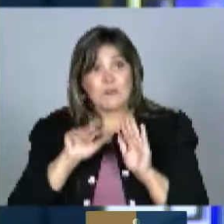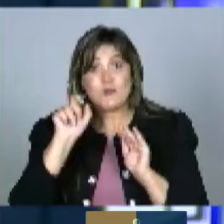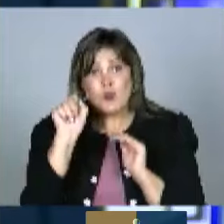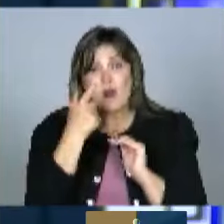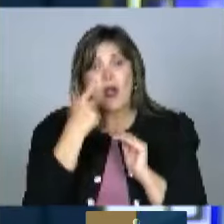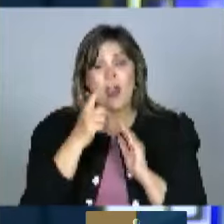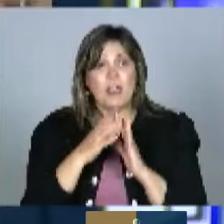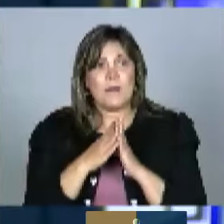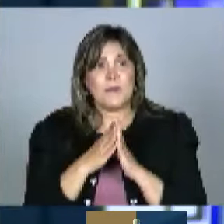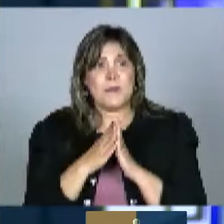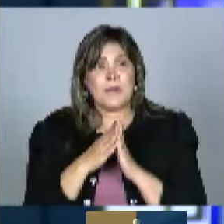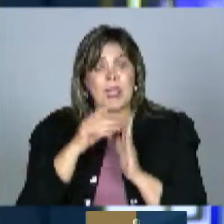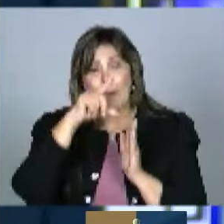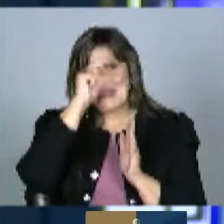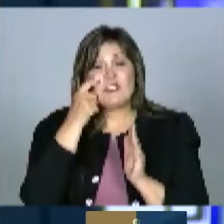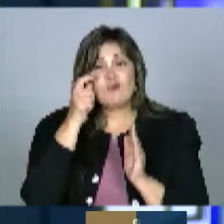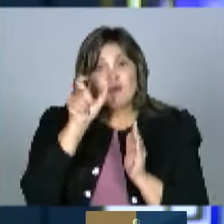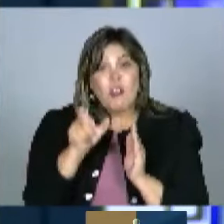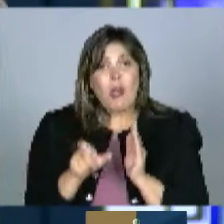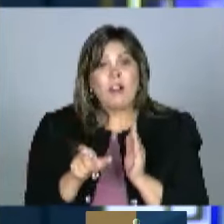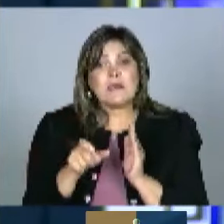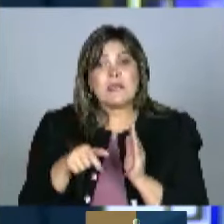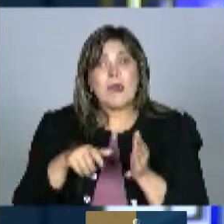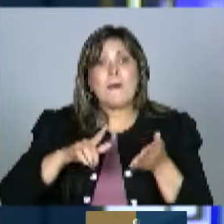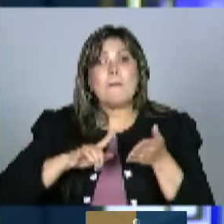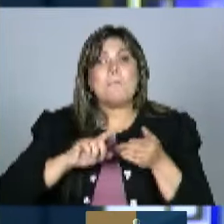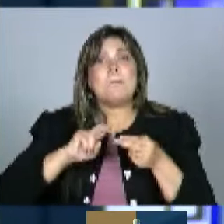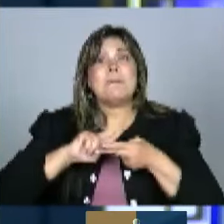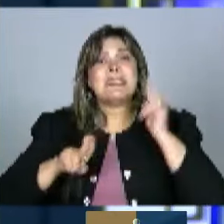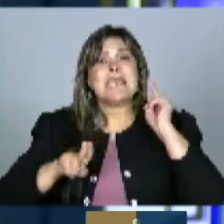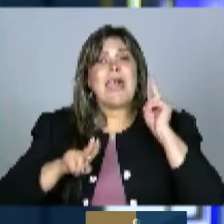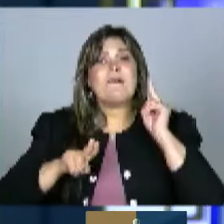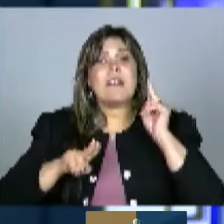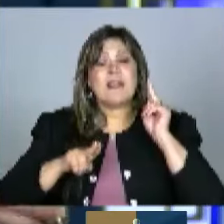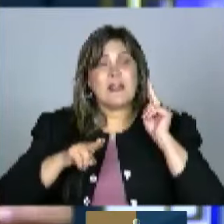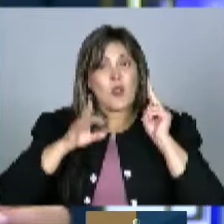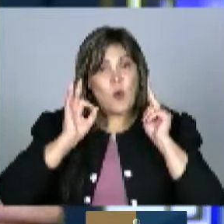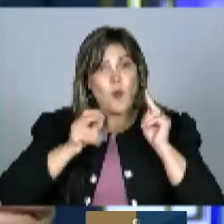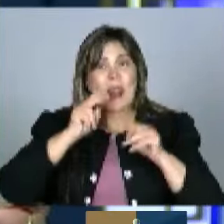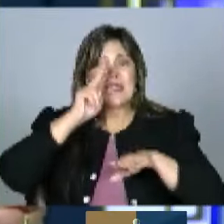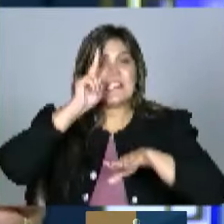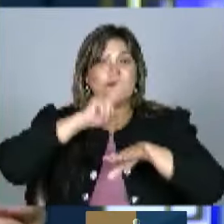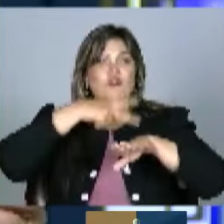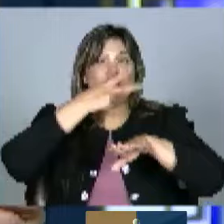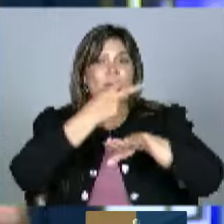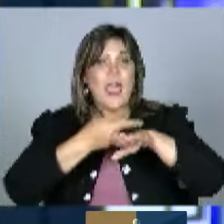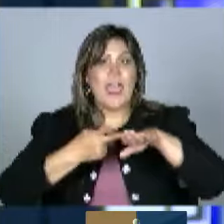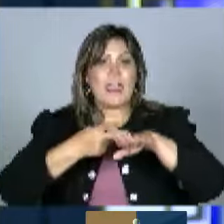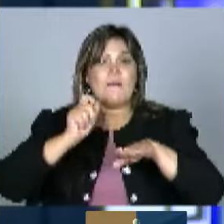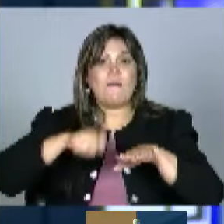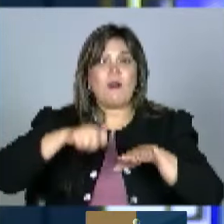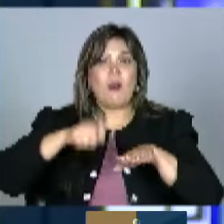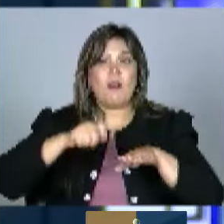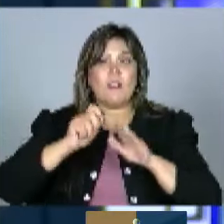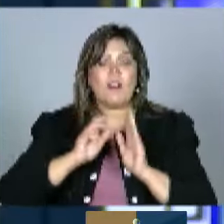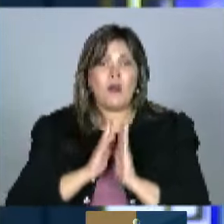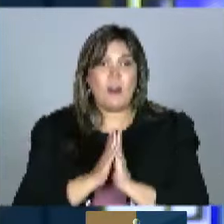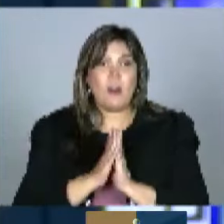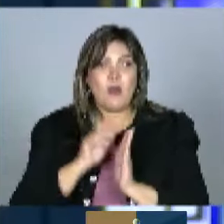السرعه واحد مسافر وشهادته مطلوبه في قضاء الموضوع والقضاء